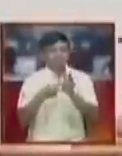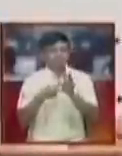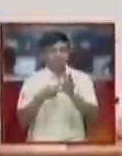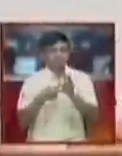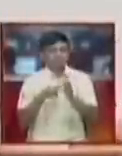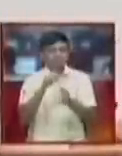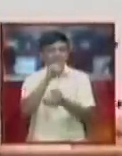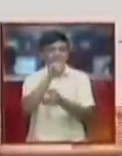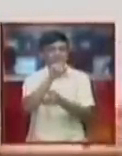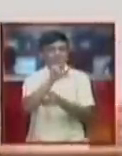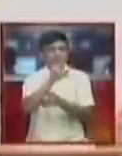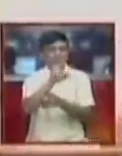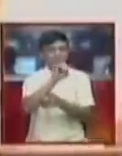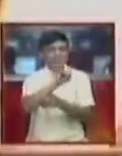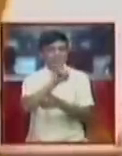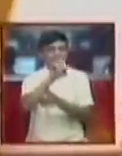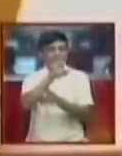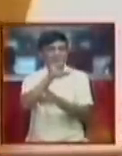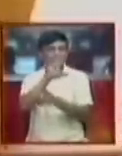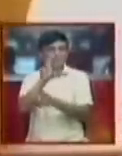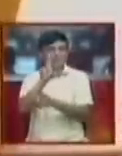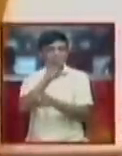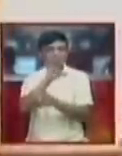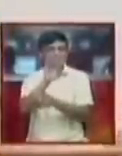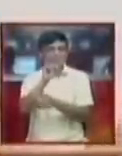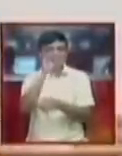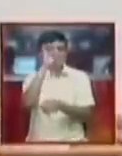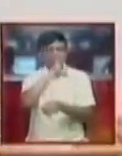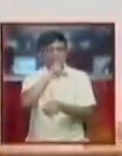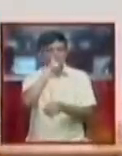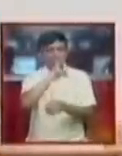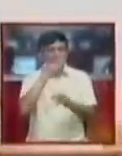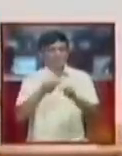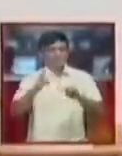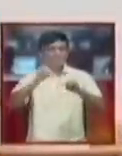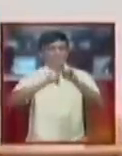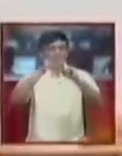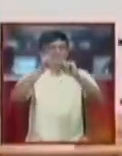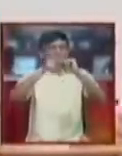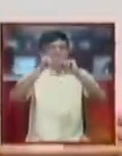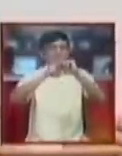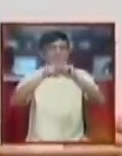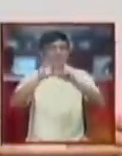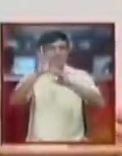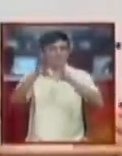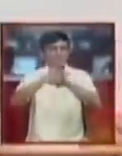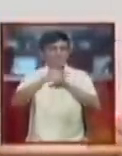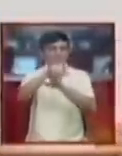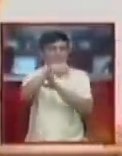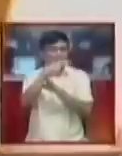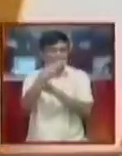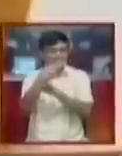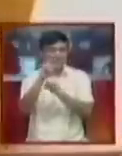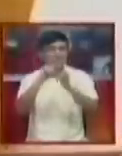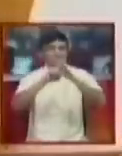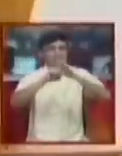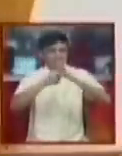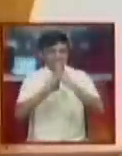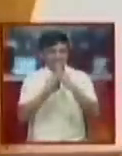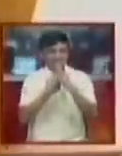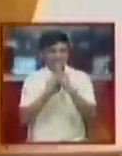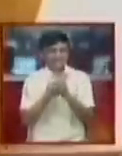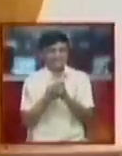Ang ibig pong sabihin, 23.31 million na Pilipino ang naidagdag sa mga saklaw ng PhilHealth mula nang bigyan tayo ng